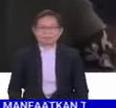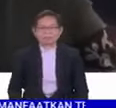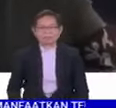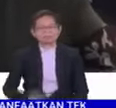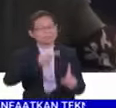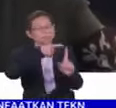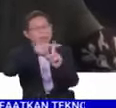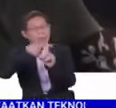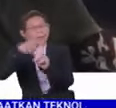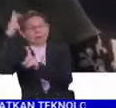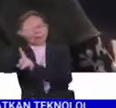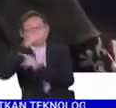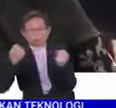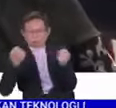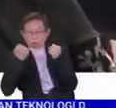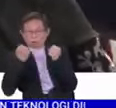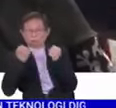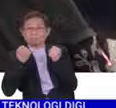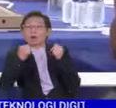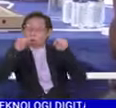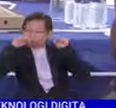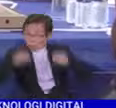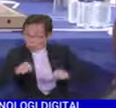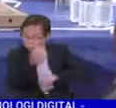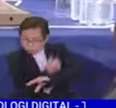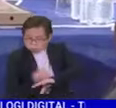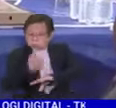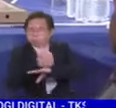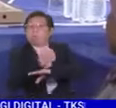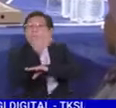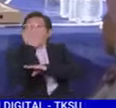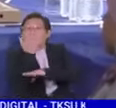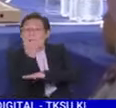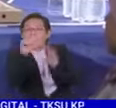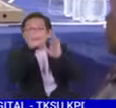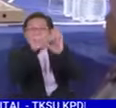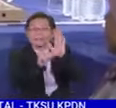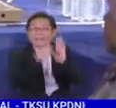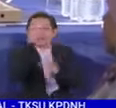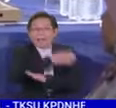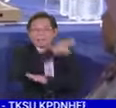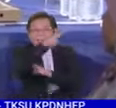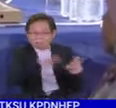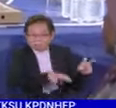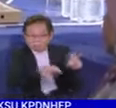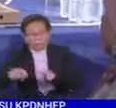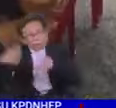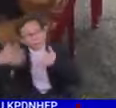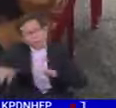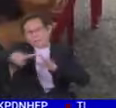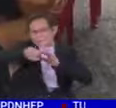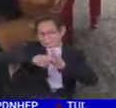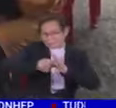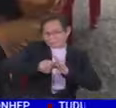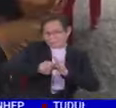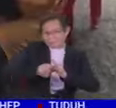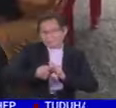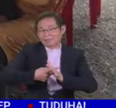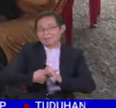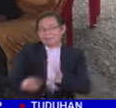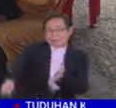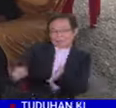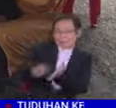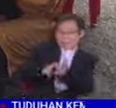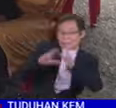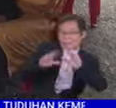Beliau optimis kerajaan kukuh dan stabil boleh ditubuh memandangkan Akta Anti Lompat Parti telah dikuatkuasakan. Hasil